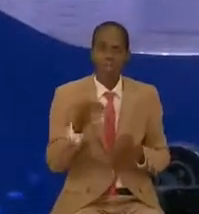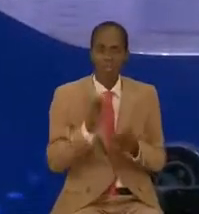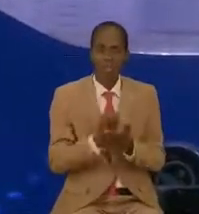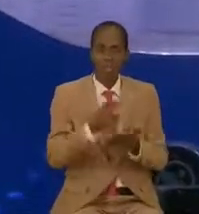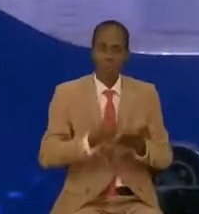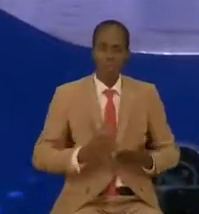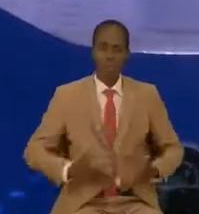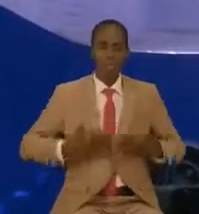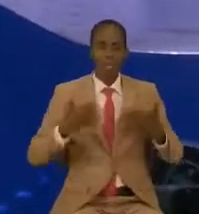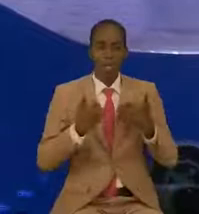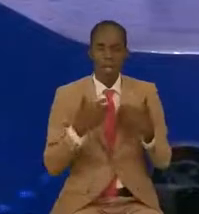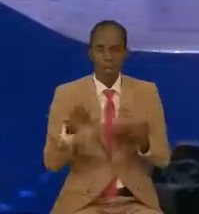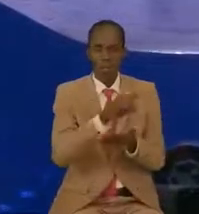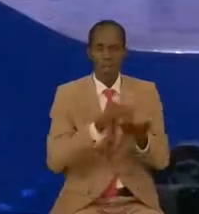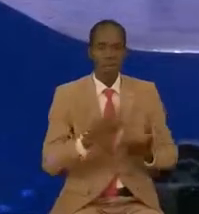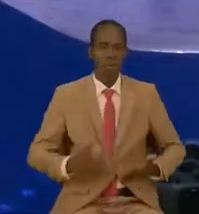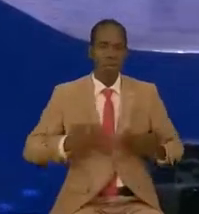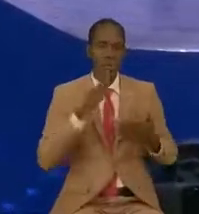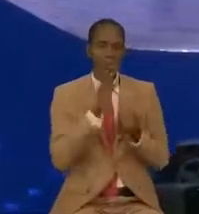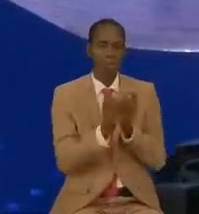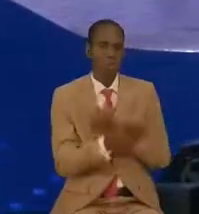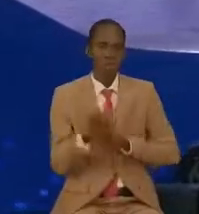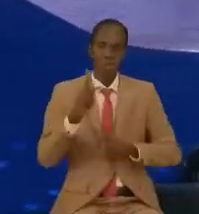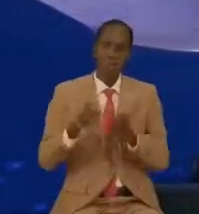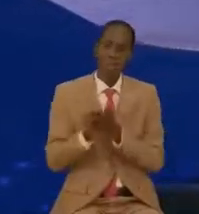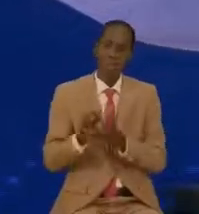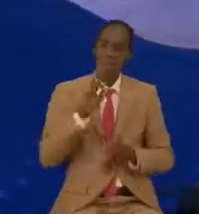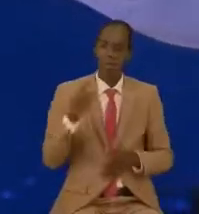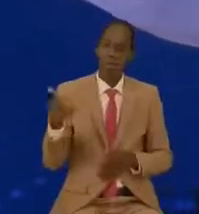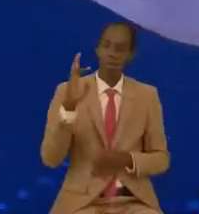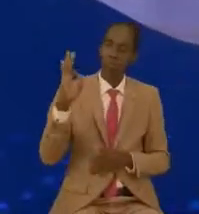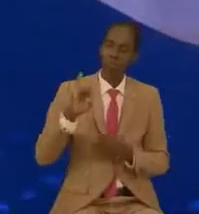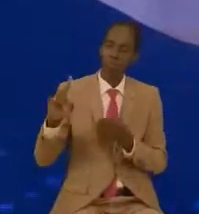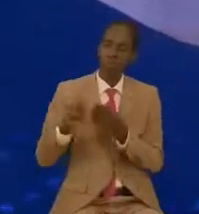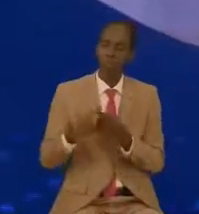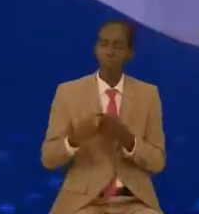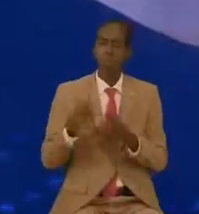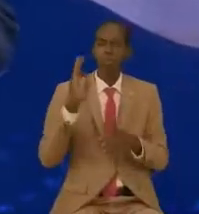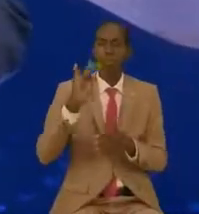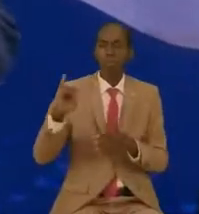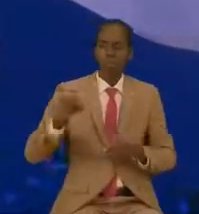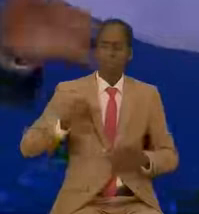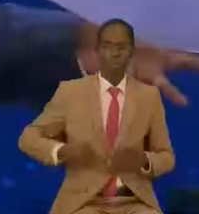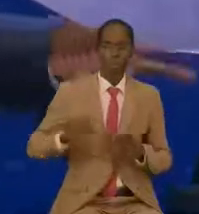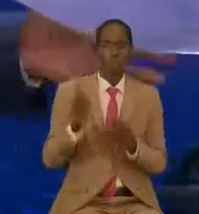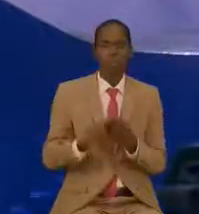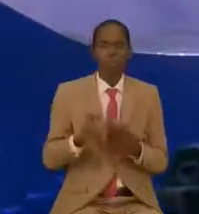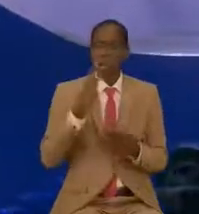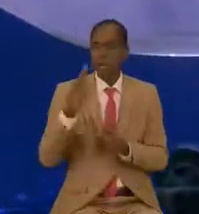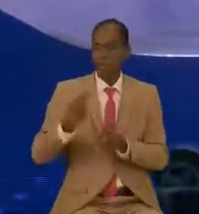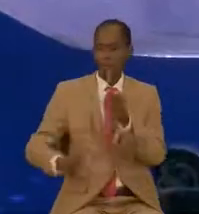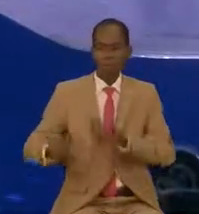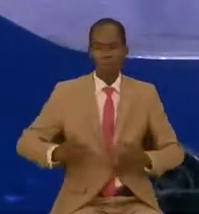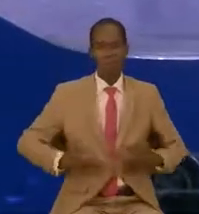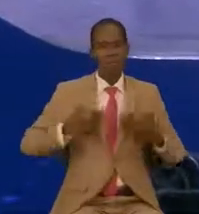vie, leur style de vie. Leur vie a-t-il changé? Les gens à qui ils prêchent là, est-ce que